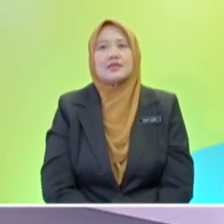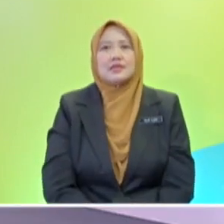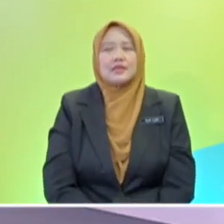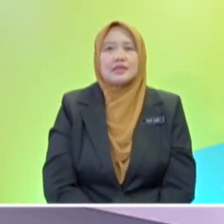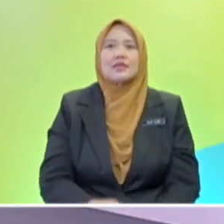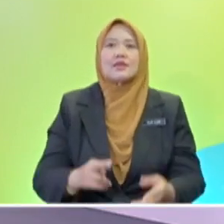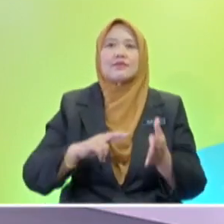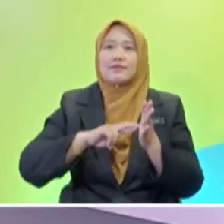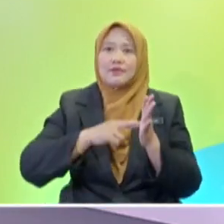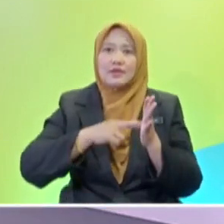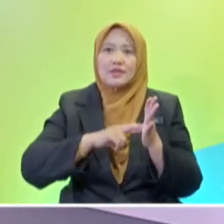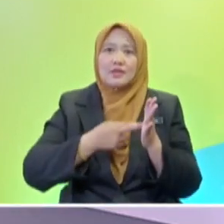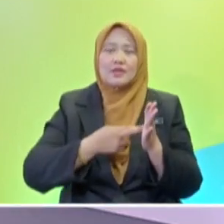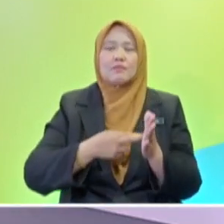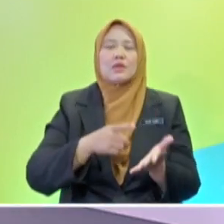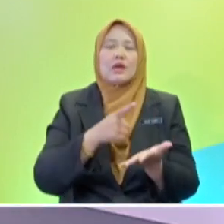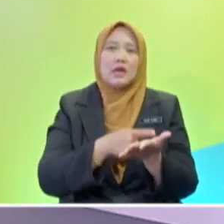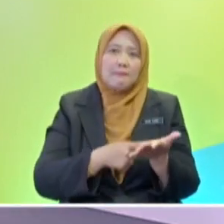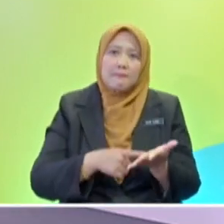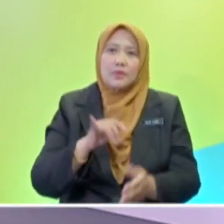berlaku di mana cik gunam